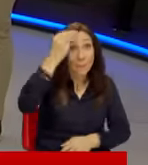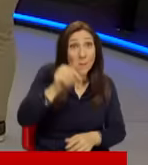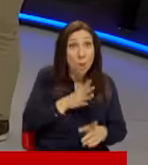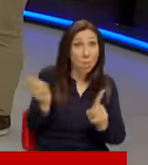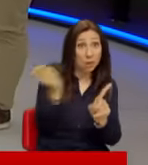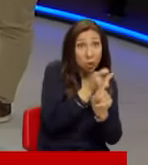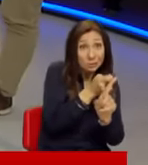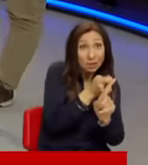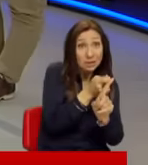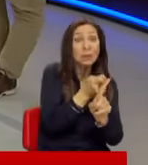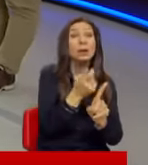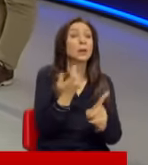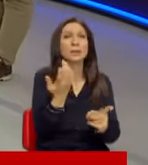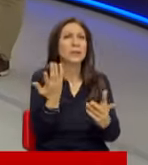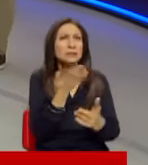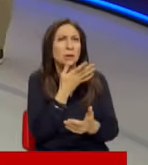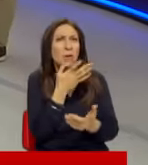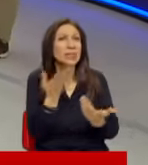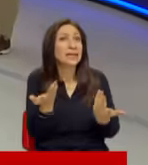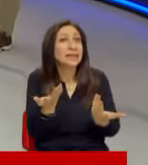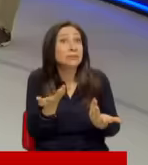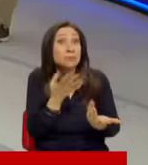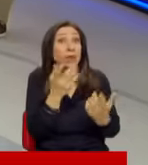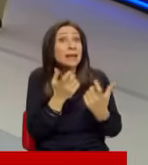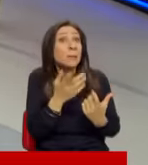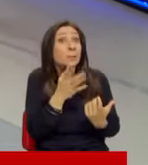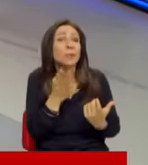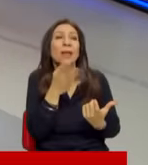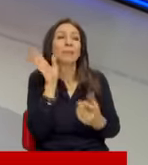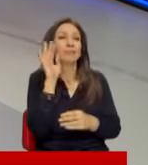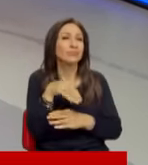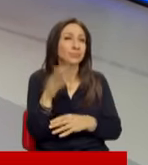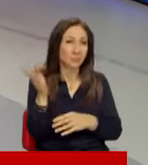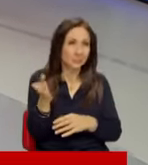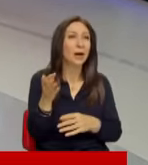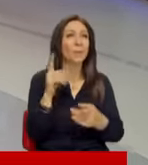Adalet Bakanı bunu söylemişti. Evet. Nasıl biliyor, nereden biliyor ki bilememiş zaten. Acaba